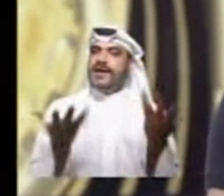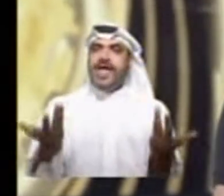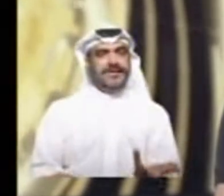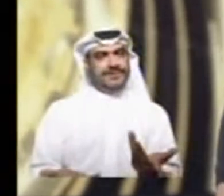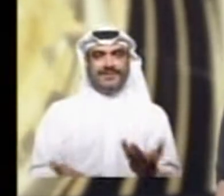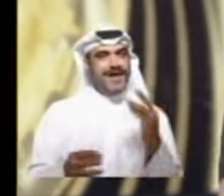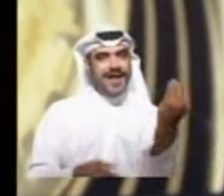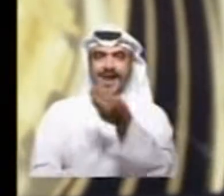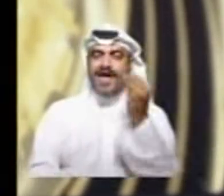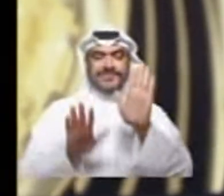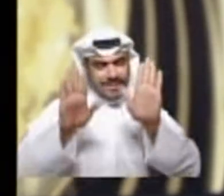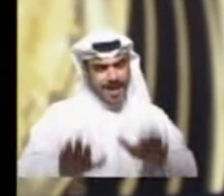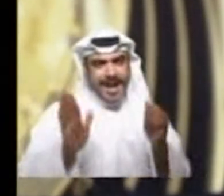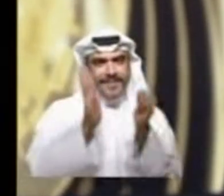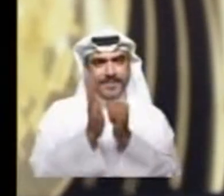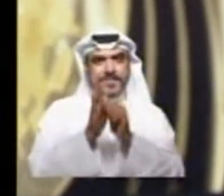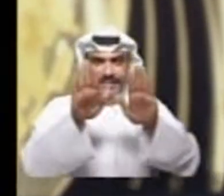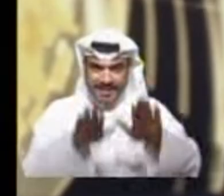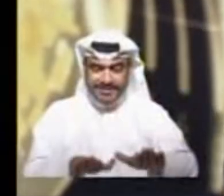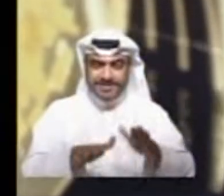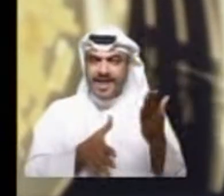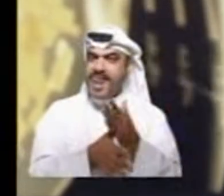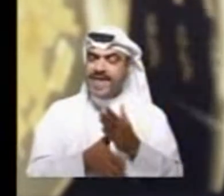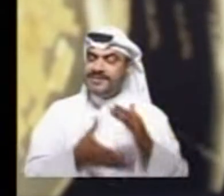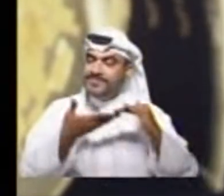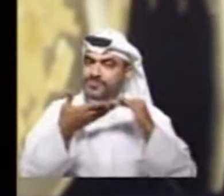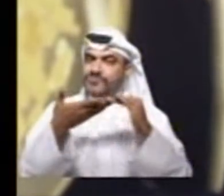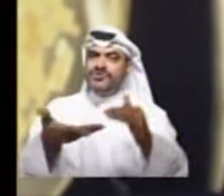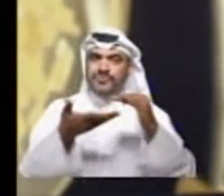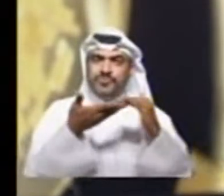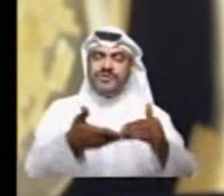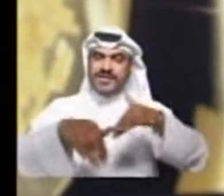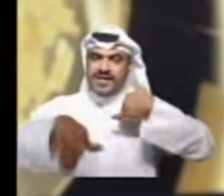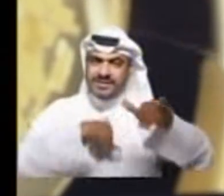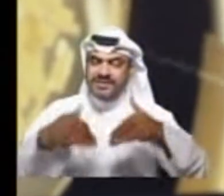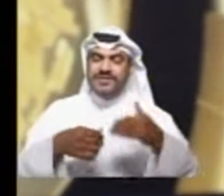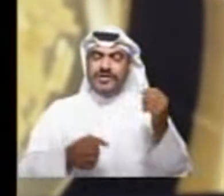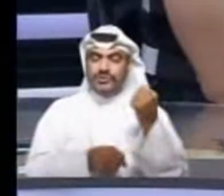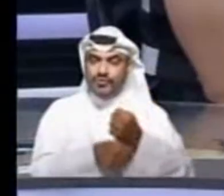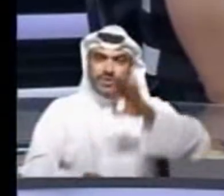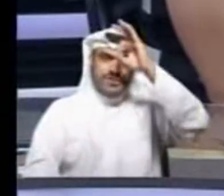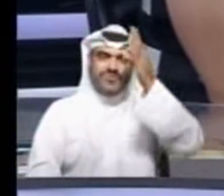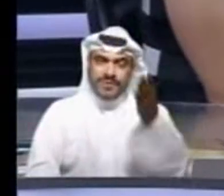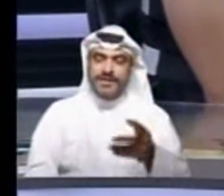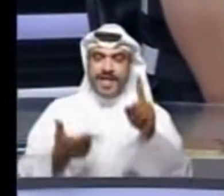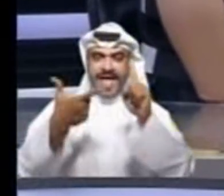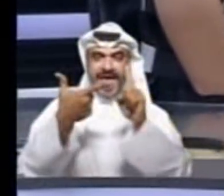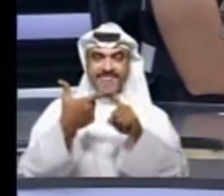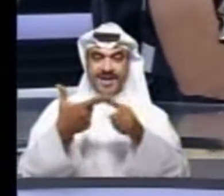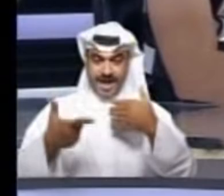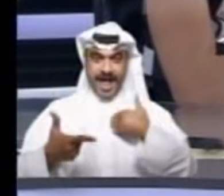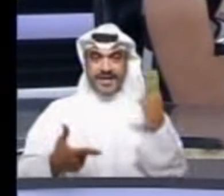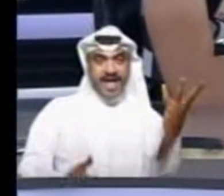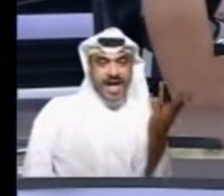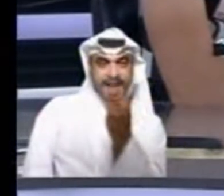داعي انك تطلع من البيت، خليك قاعد في البيت عشان اول شيء تسهيل حركه السير، عدم عرقله حركه السير. نعم. شيء ثاني ان احنا ارقامنا